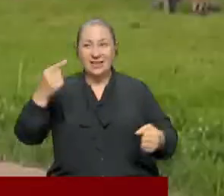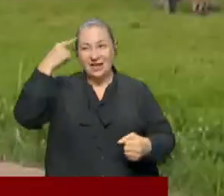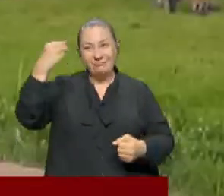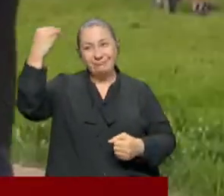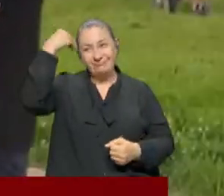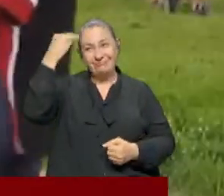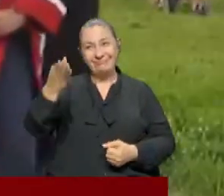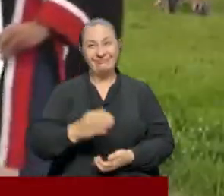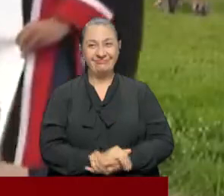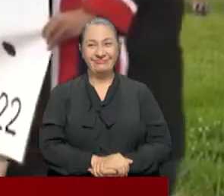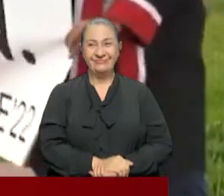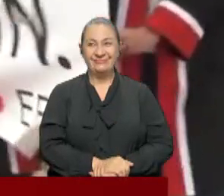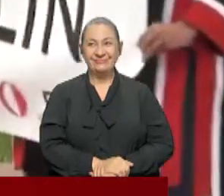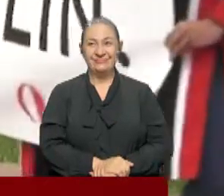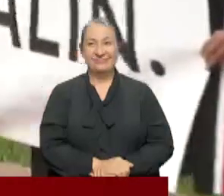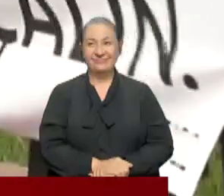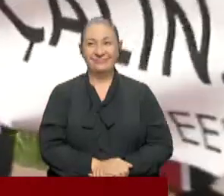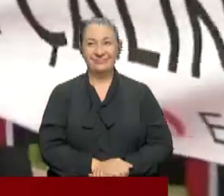kazıdılar.